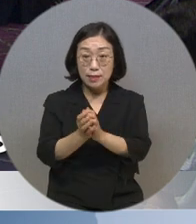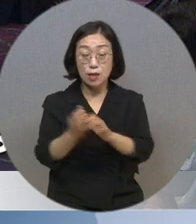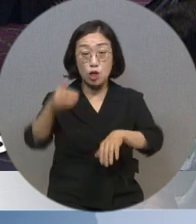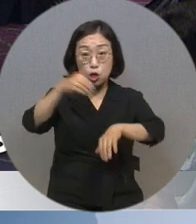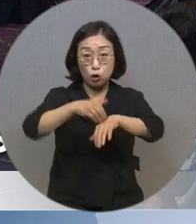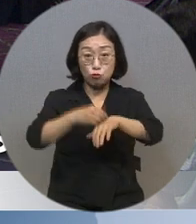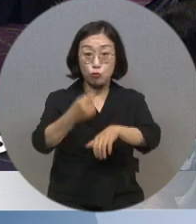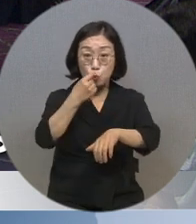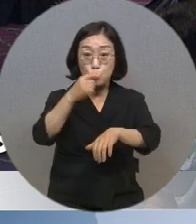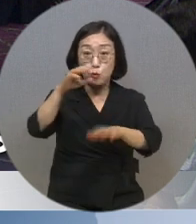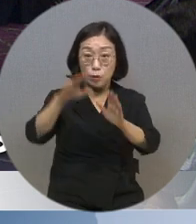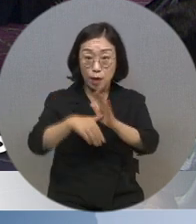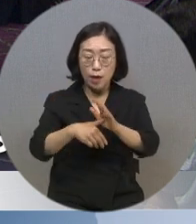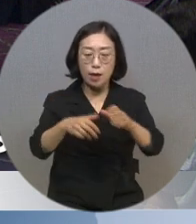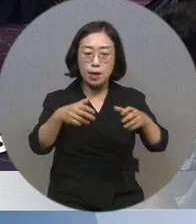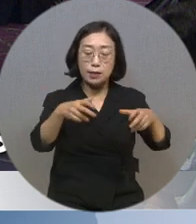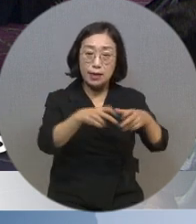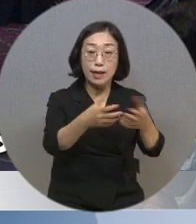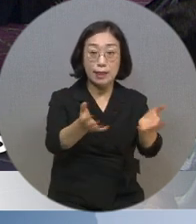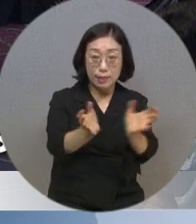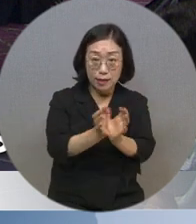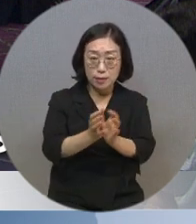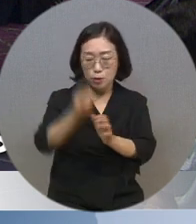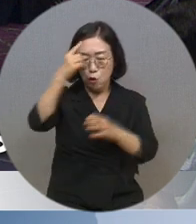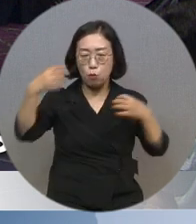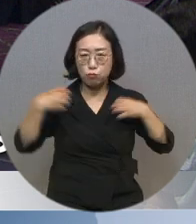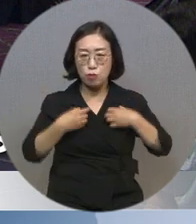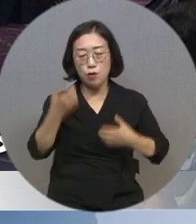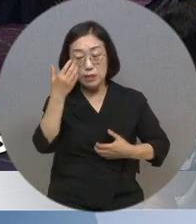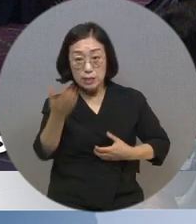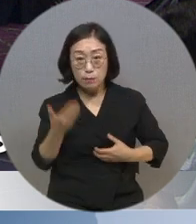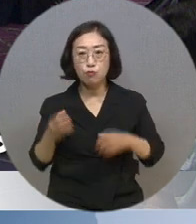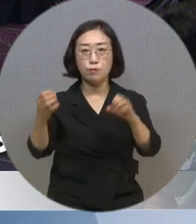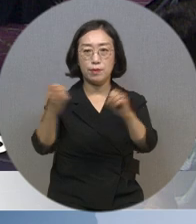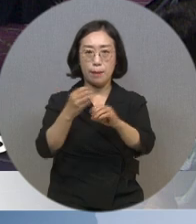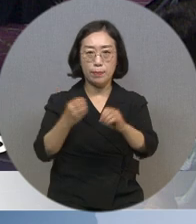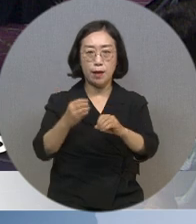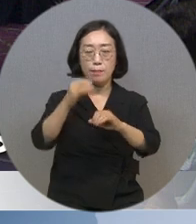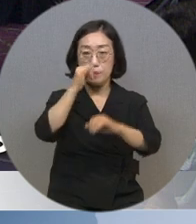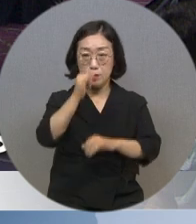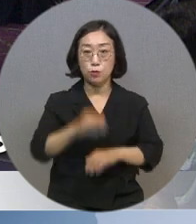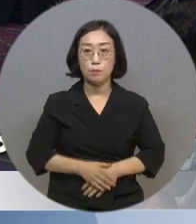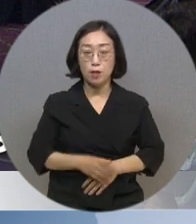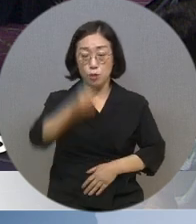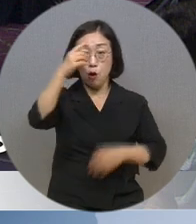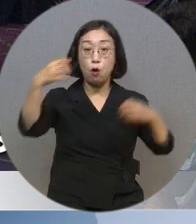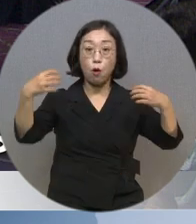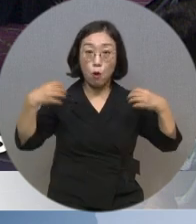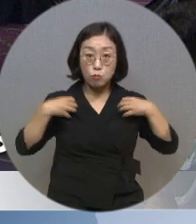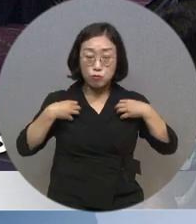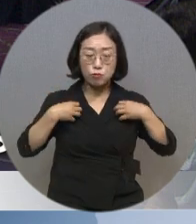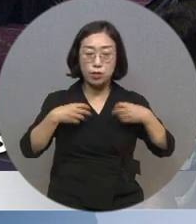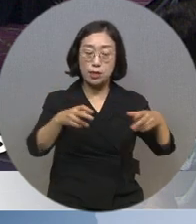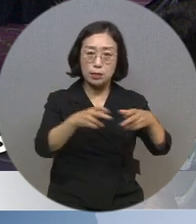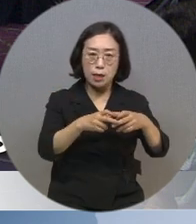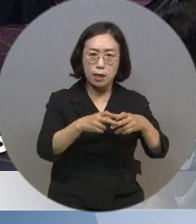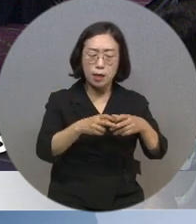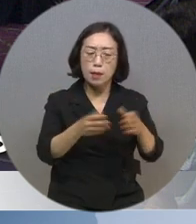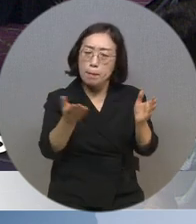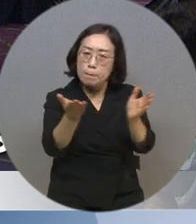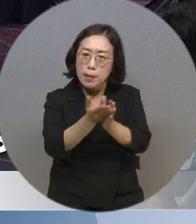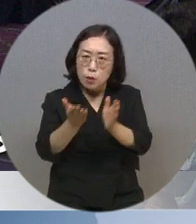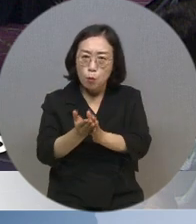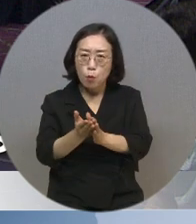연수에서는 장애인단체와 정부기관의 질의응답 시간도 이어졌습니다. 정부는 장애인의 복합적인 욕구를 수용해